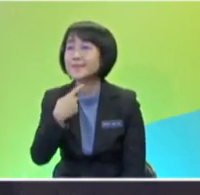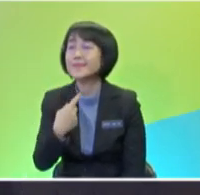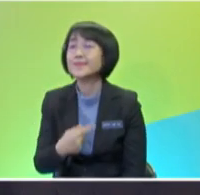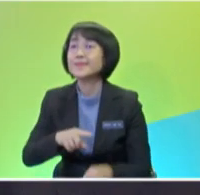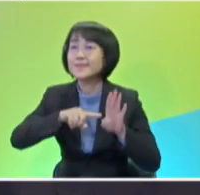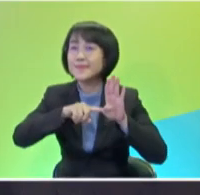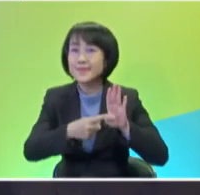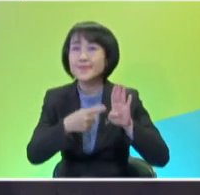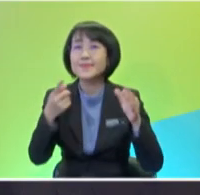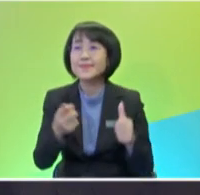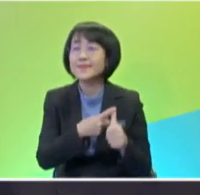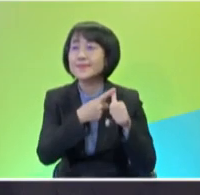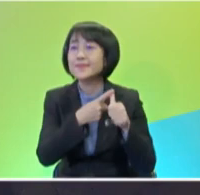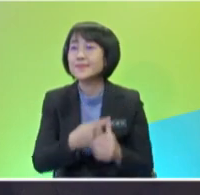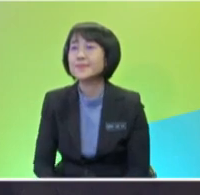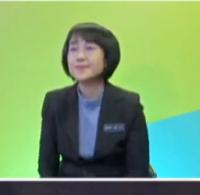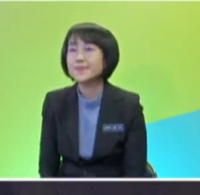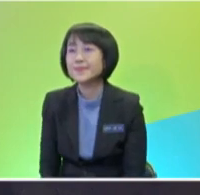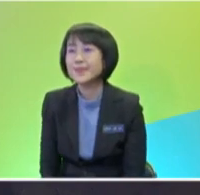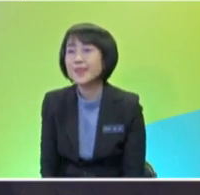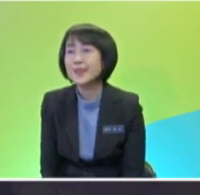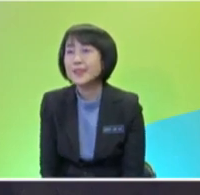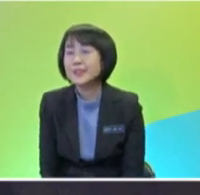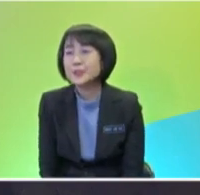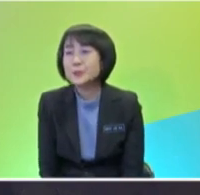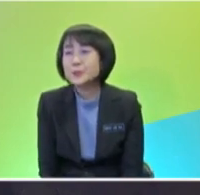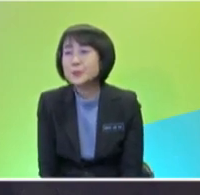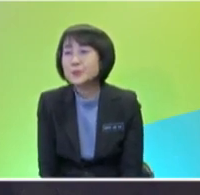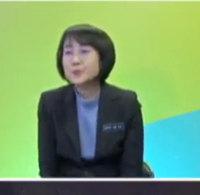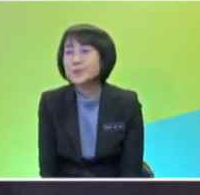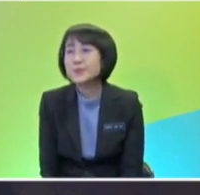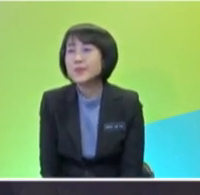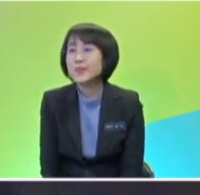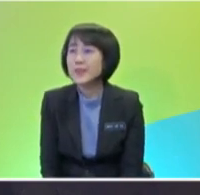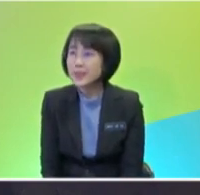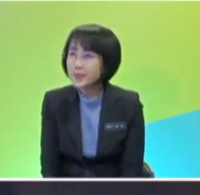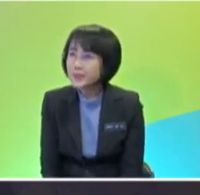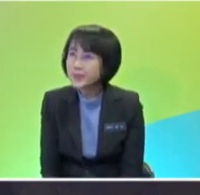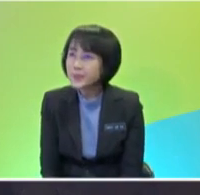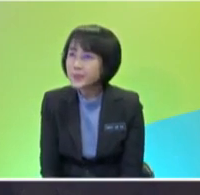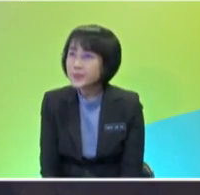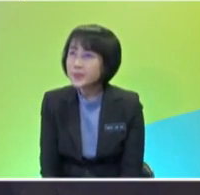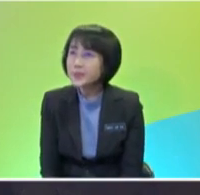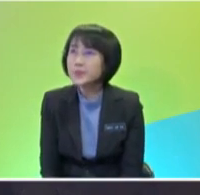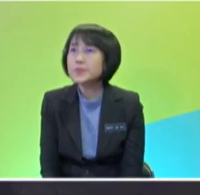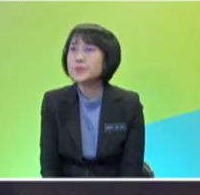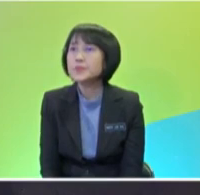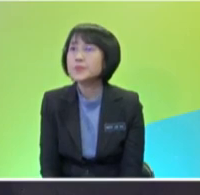pilih salah seorang barulah kamu akan mencapai pelajaran yang kedua yaitu